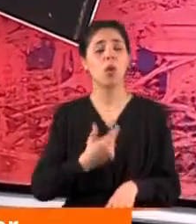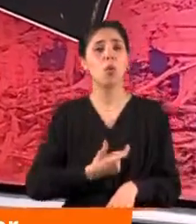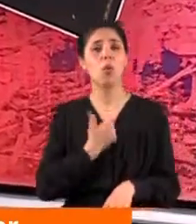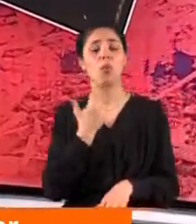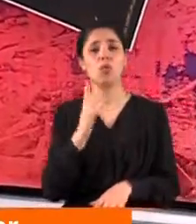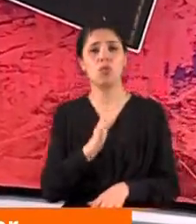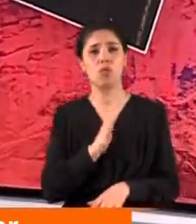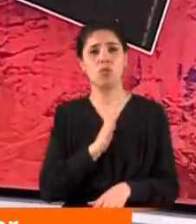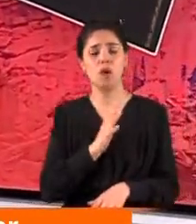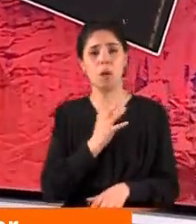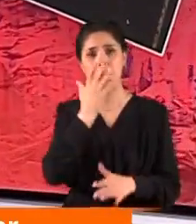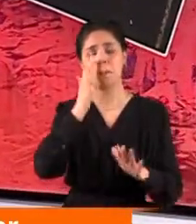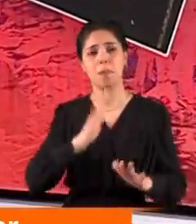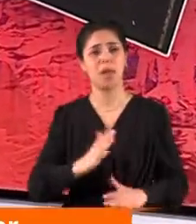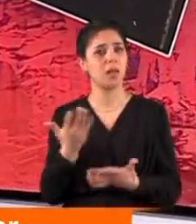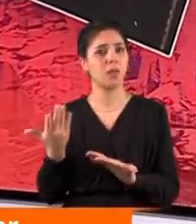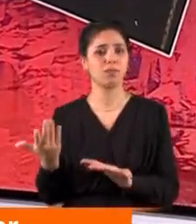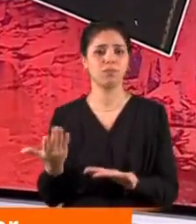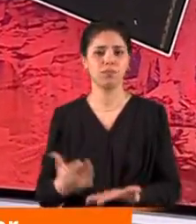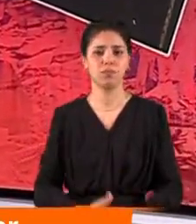umuduyla. Gözleri yolda haber bekliyor.